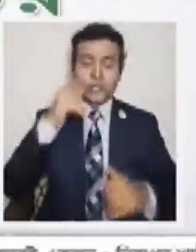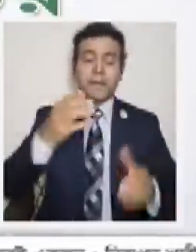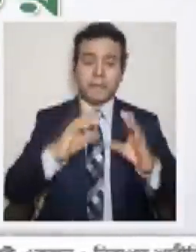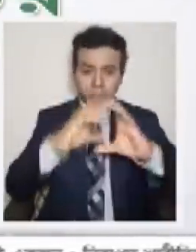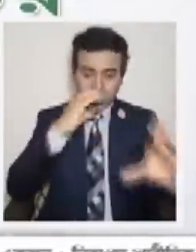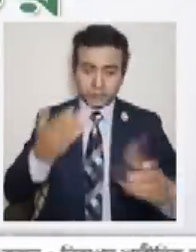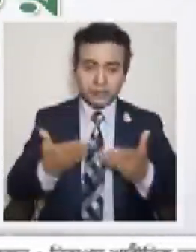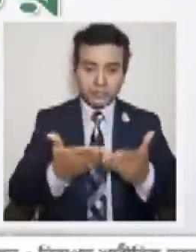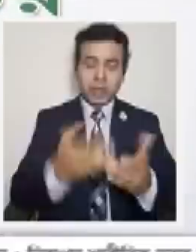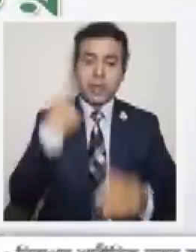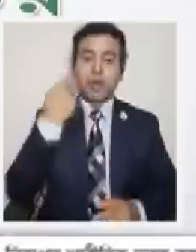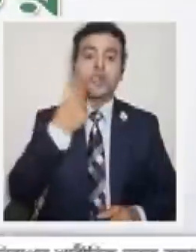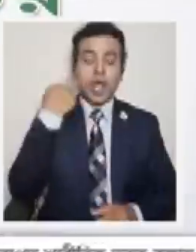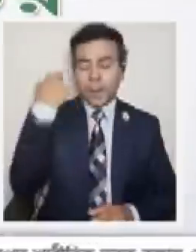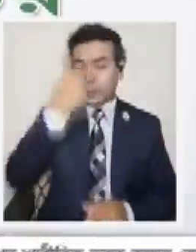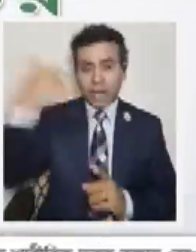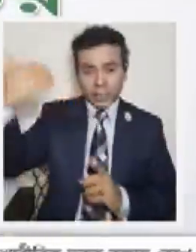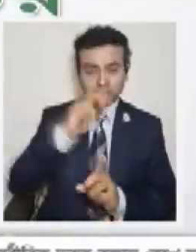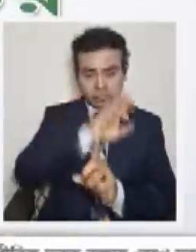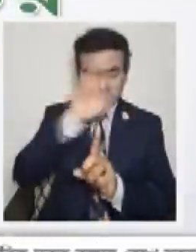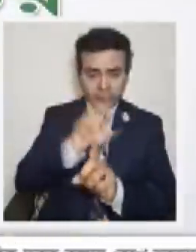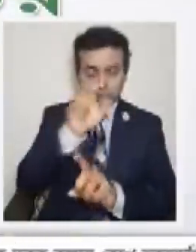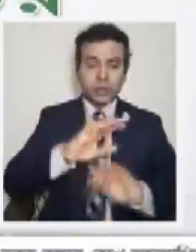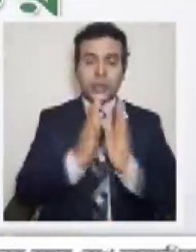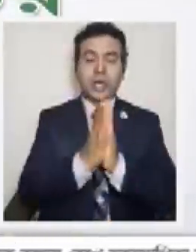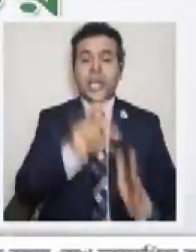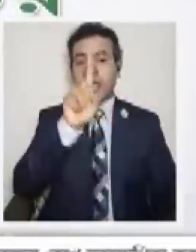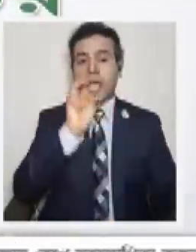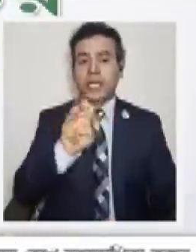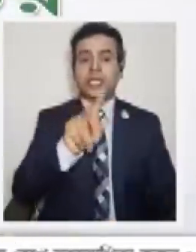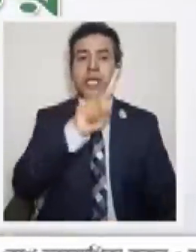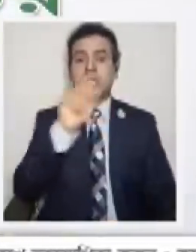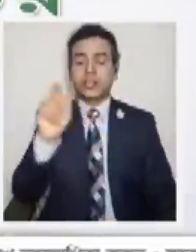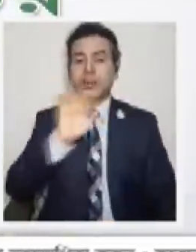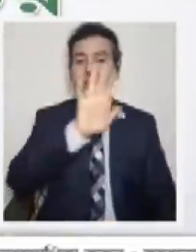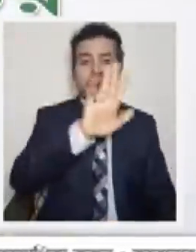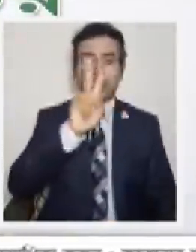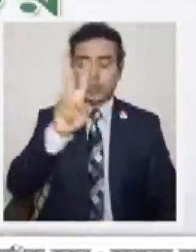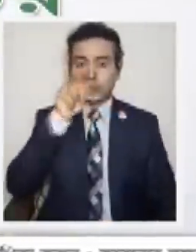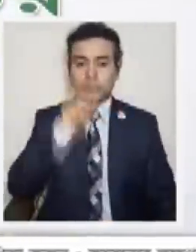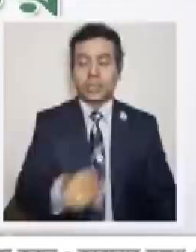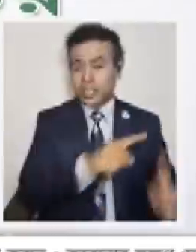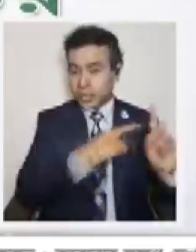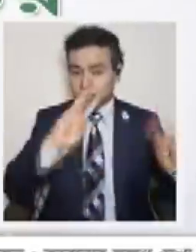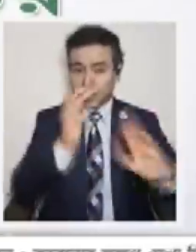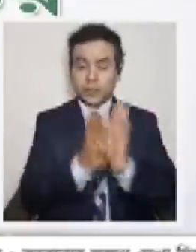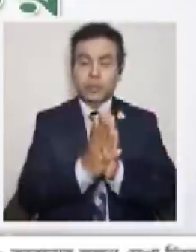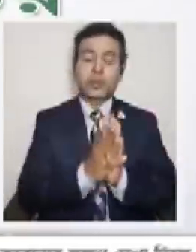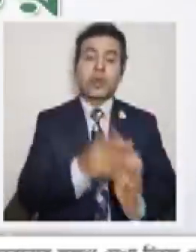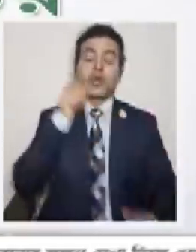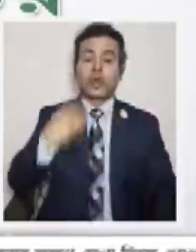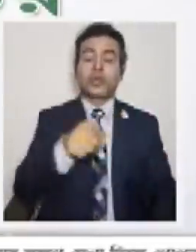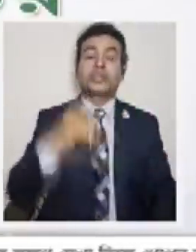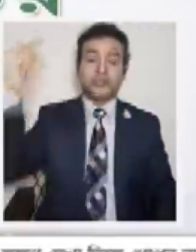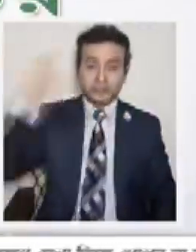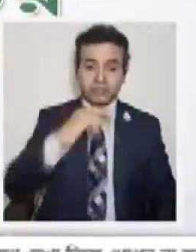4,217 জন। স্ক্রিনিং কার্যক্রম বিমানবন্দর, স্থলবন্দর এবং সমুদ্র বন্দরে 24 ঘন্টায় স্ক্রিনিং